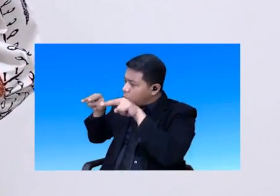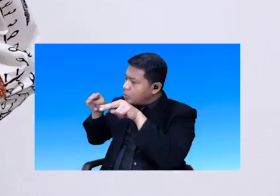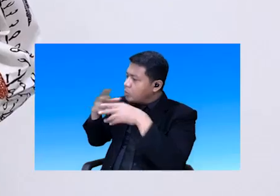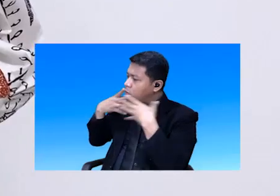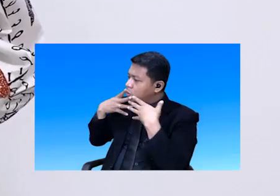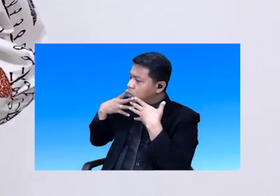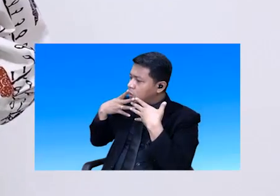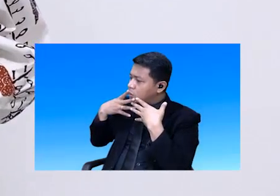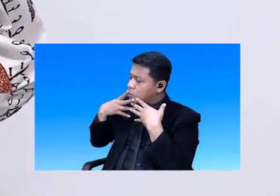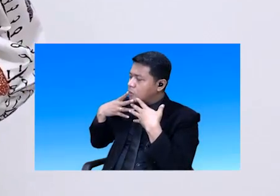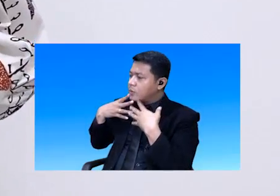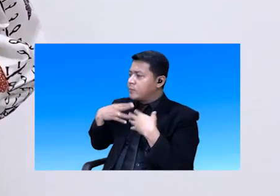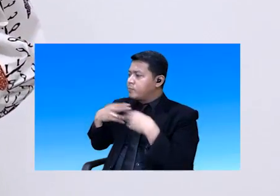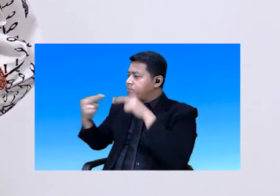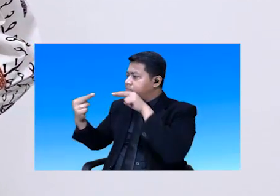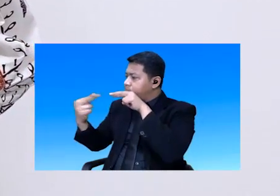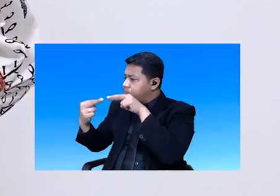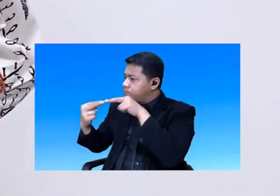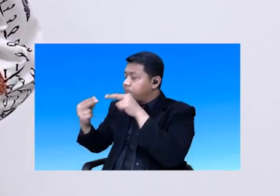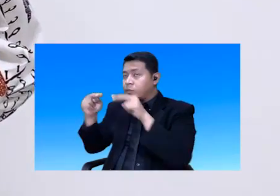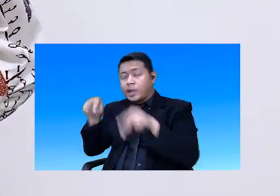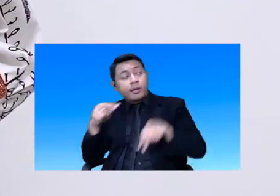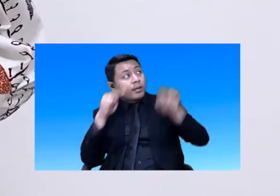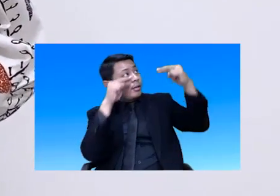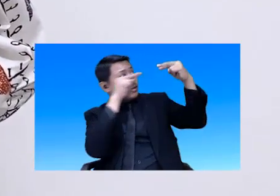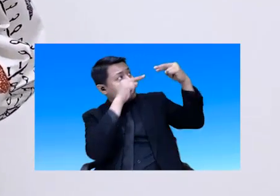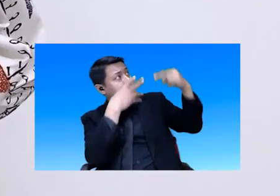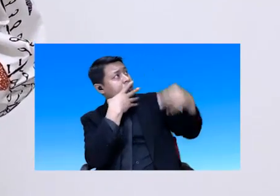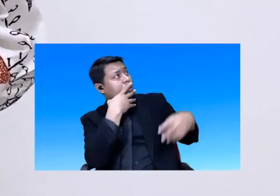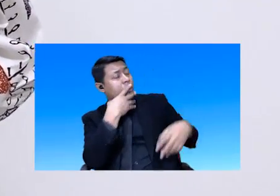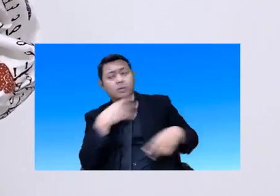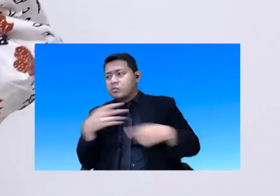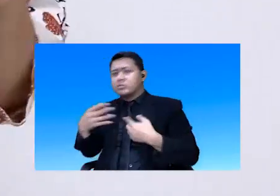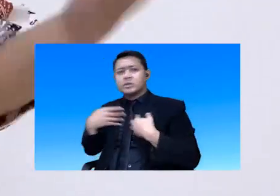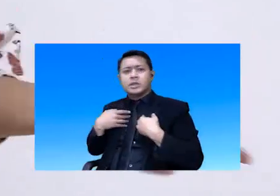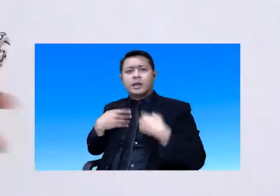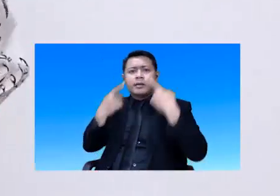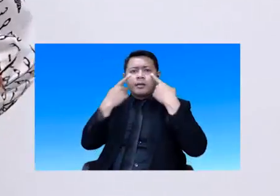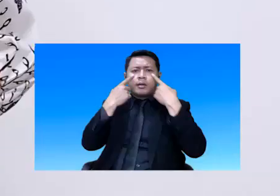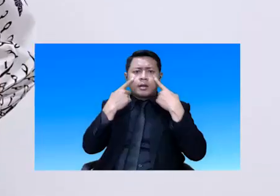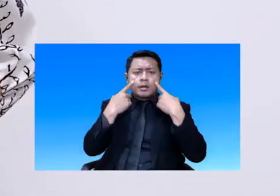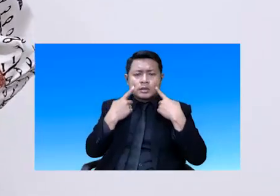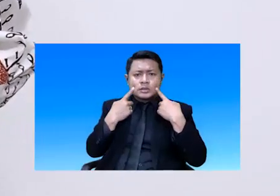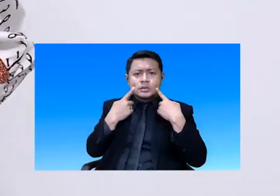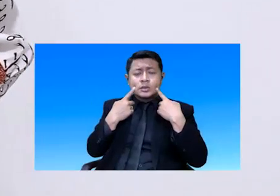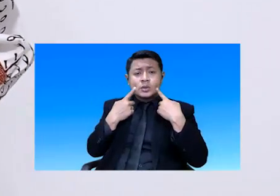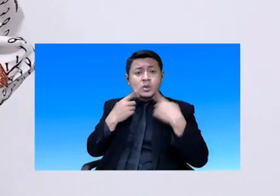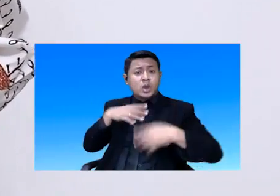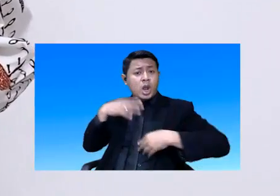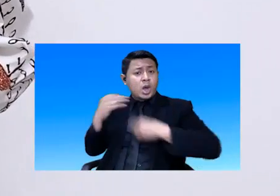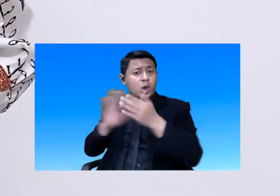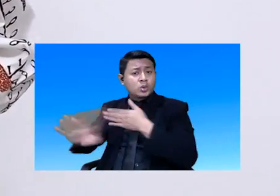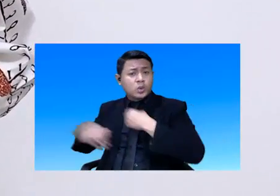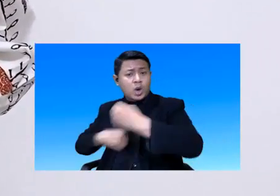bisa menahan tatapan tajam dari nenek tua itu. Dan saya langsung menangis. Saat itu saya langsung lari ke